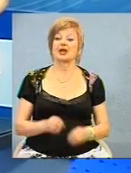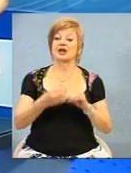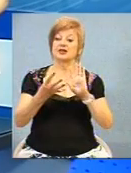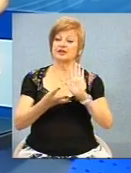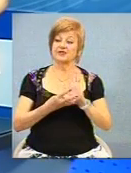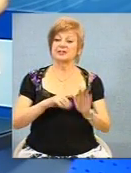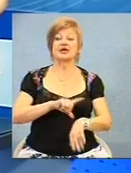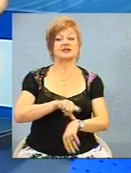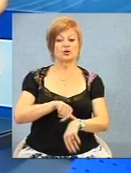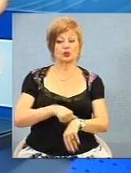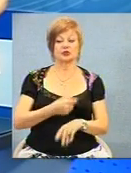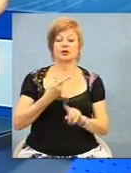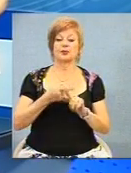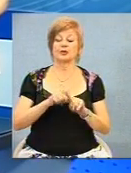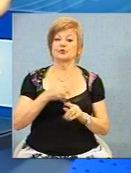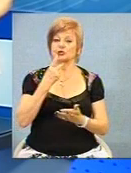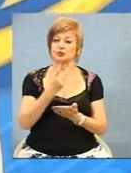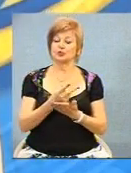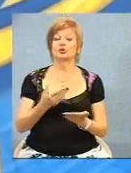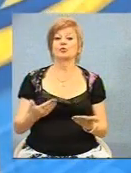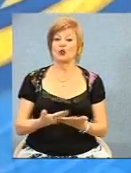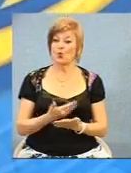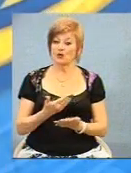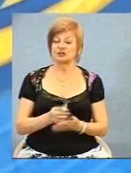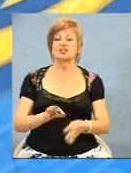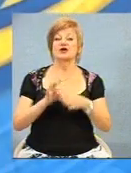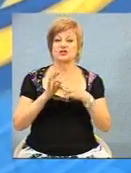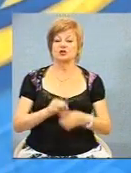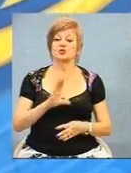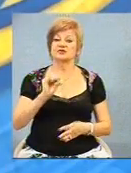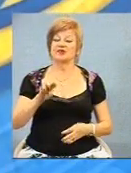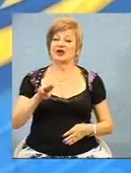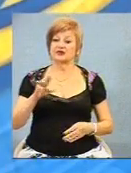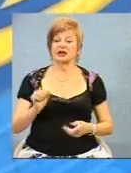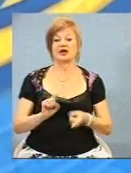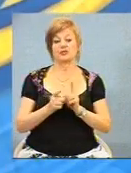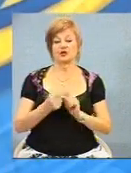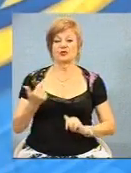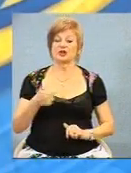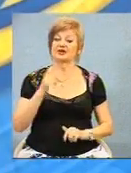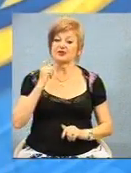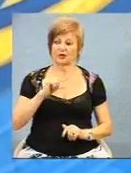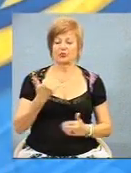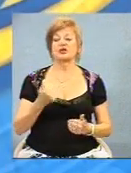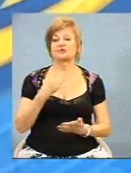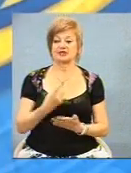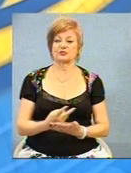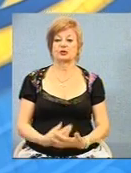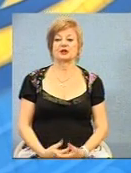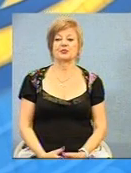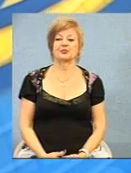19 година, а тож в ефірі Суспільного телекур'єр. В студії новин вас вітають Світлана Левич та Галина Воротнікова. В цьому випуску ви